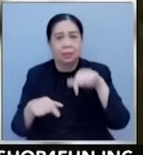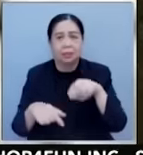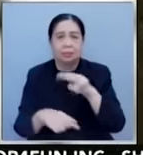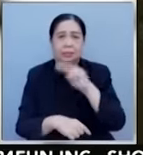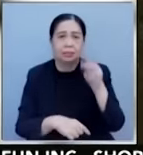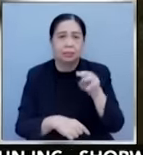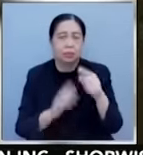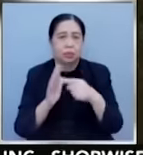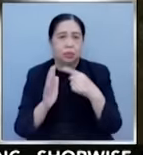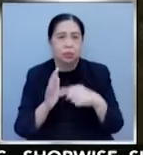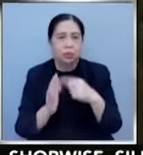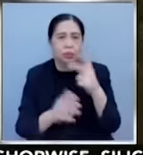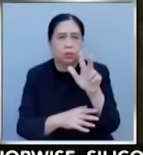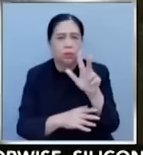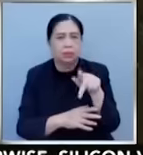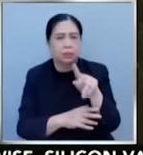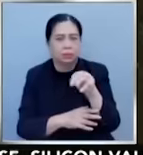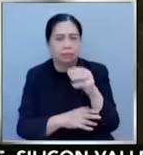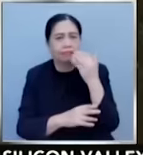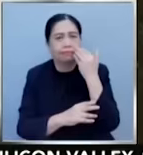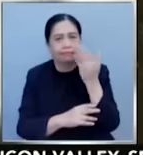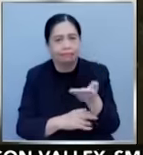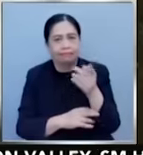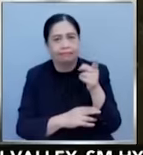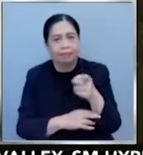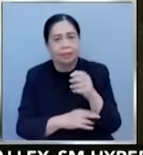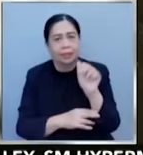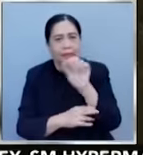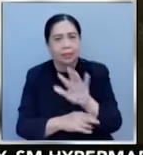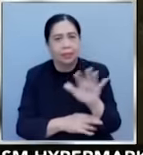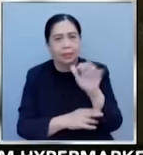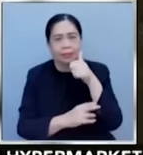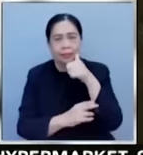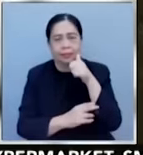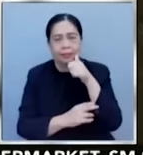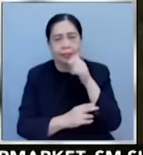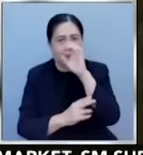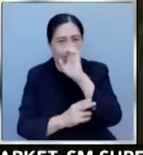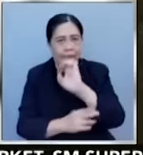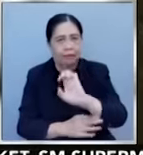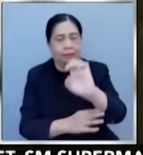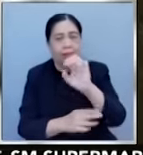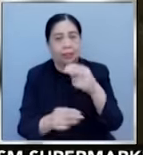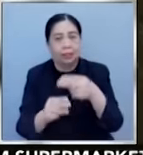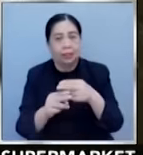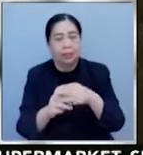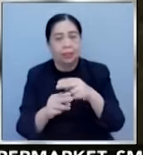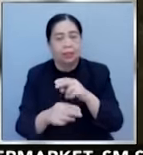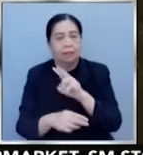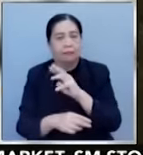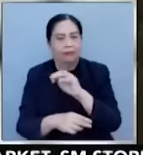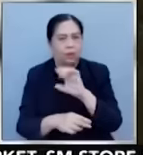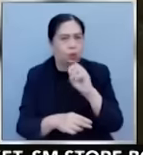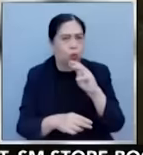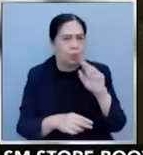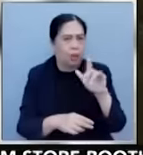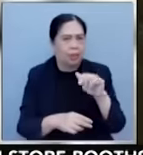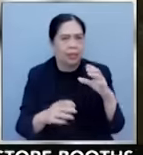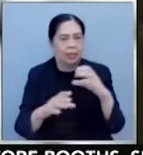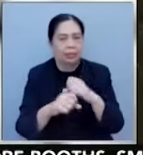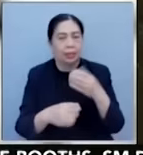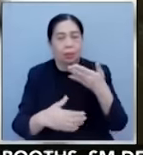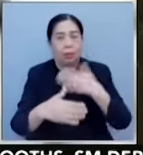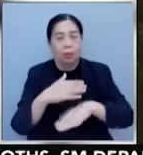3 daw ng hapon nang pumanaw itong Asian female elephant na ang buong pangalan nga ay Vishwamali, na ipinanganak sa Sri Lanka